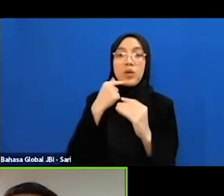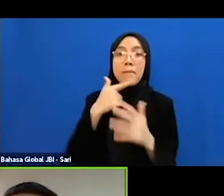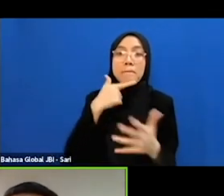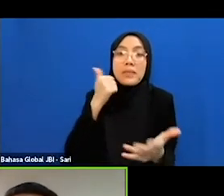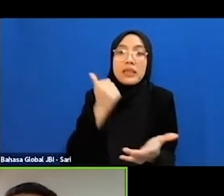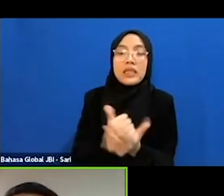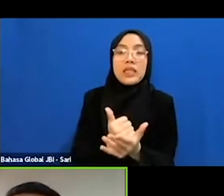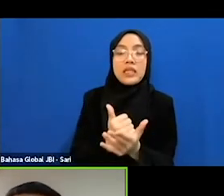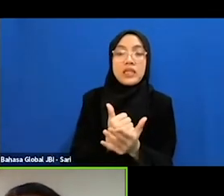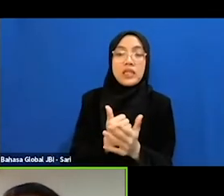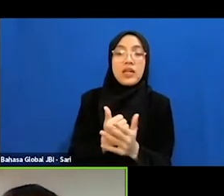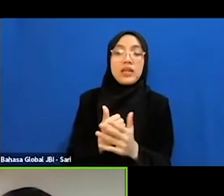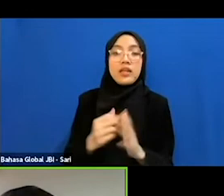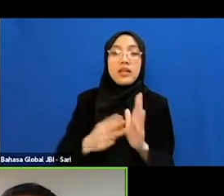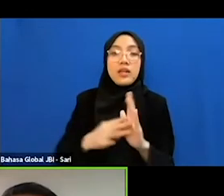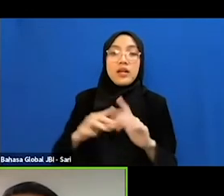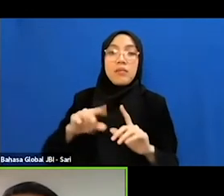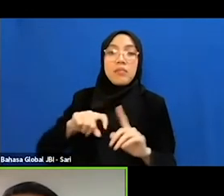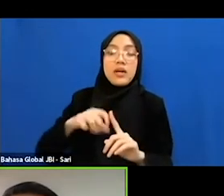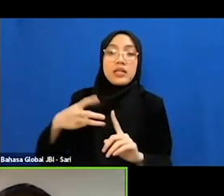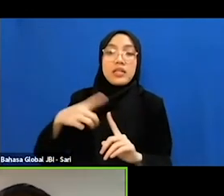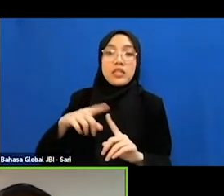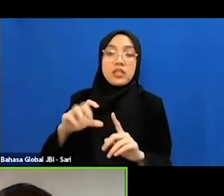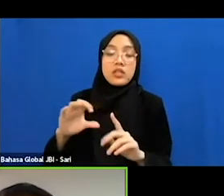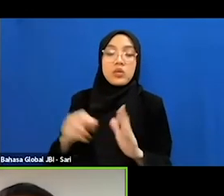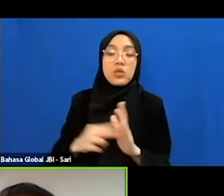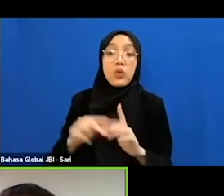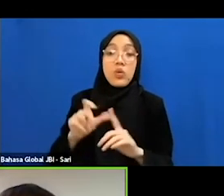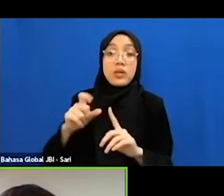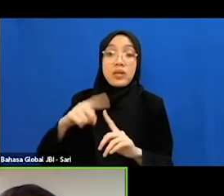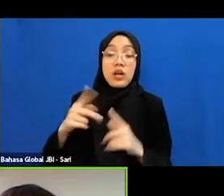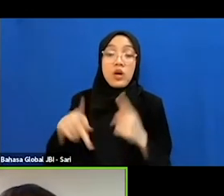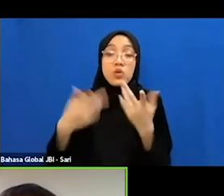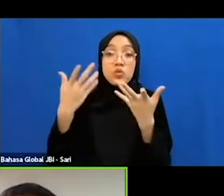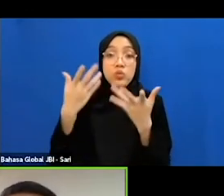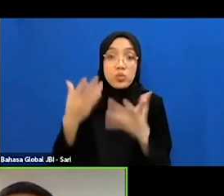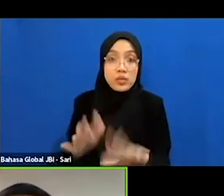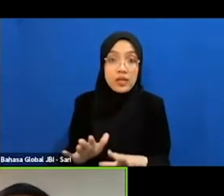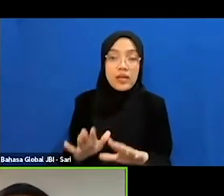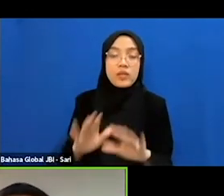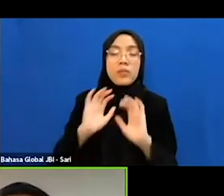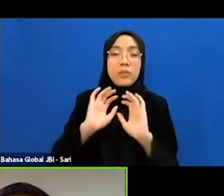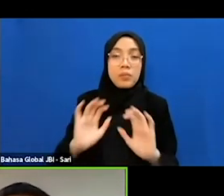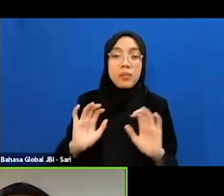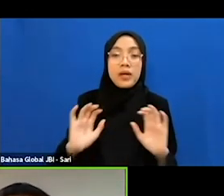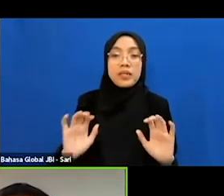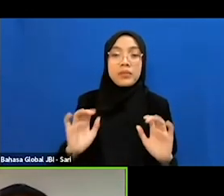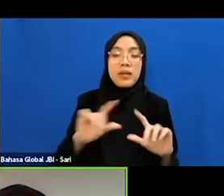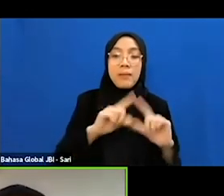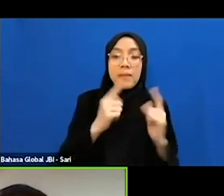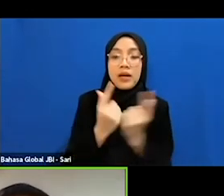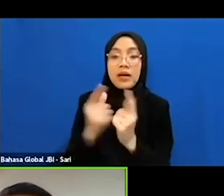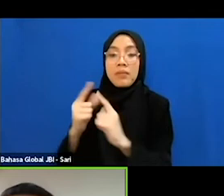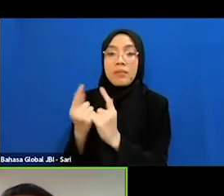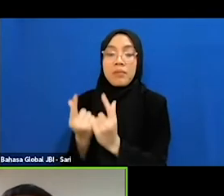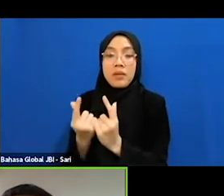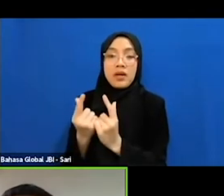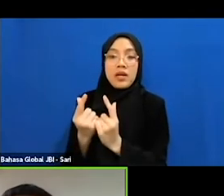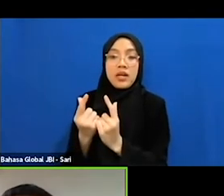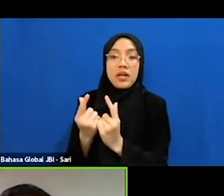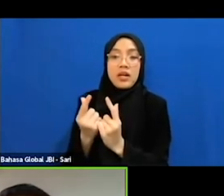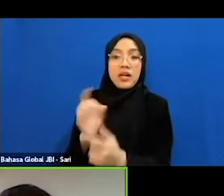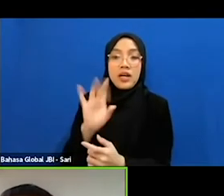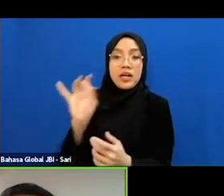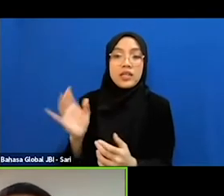market Wardah dan yang ketiga kalau sudah banyak atau lembaga-lembaga antara lain disini er